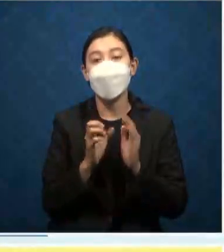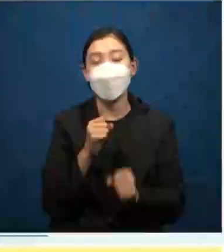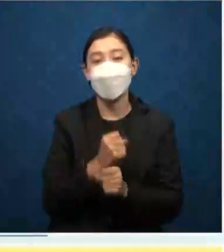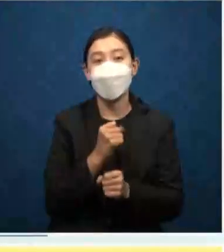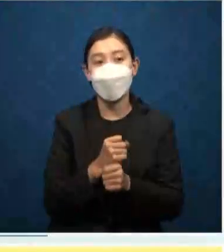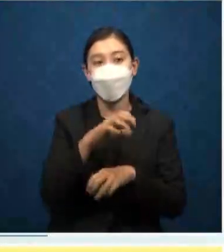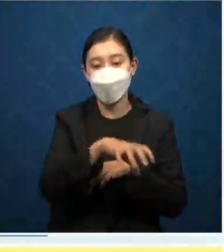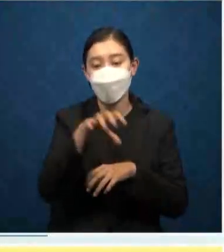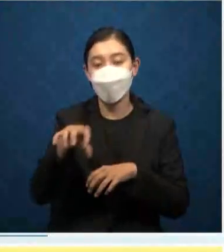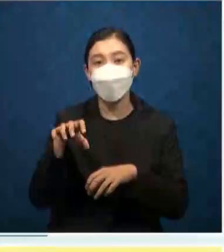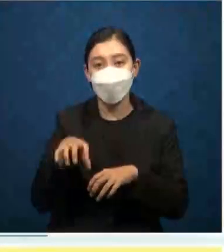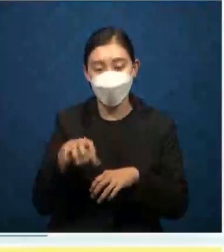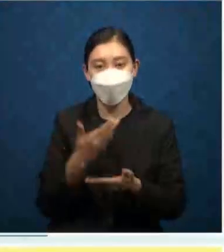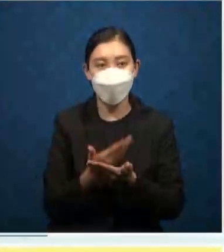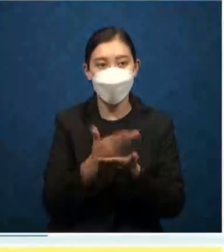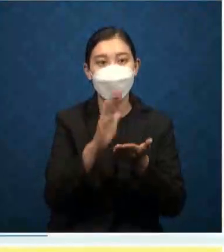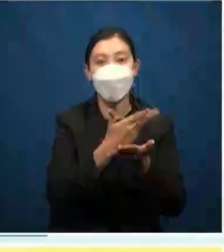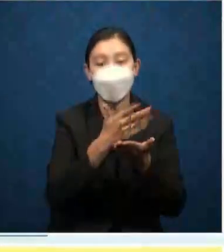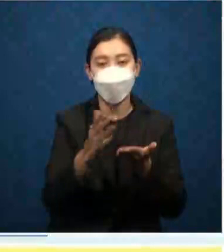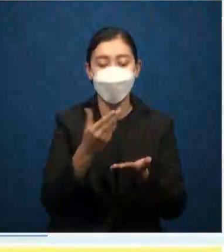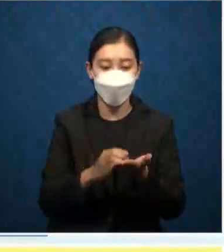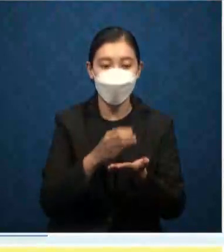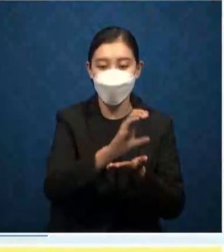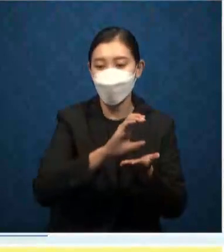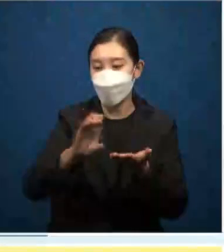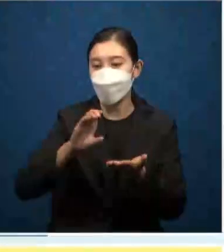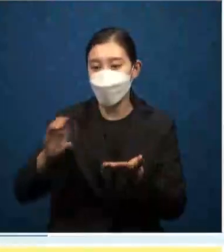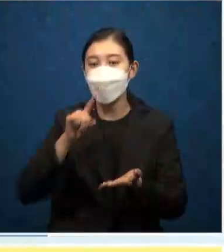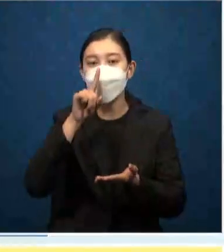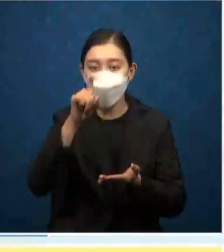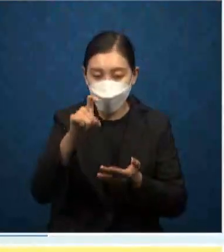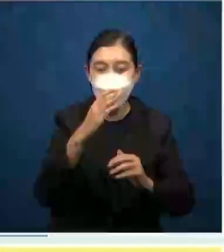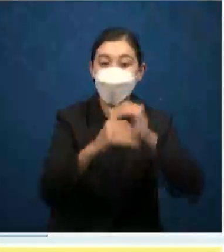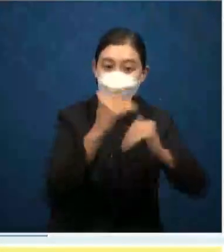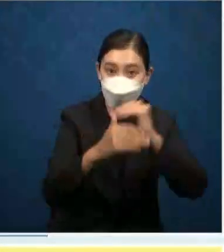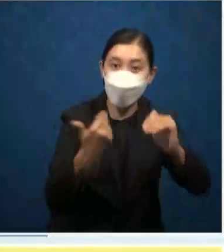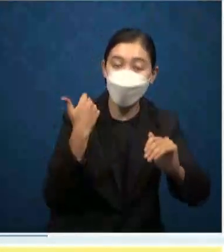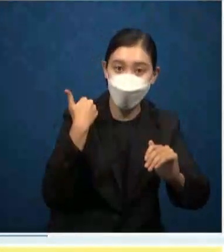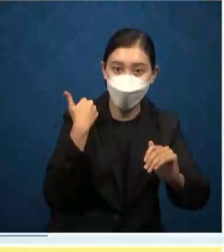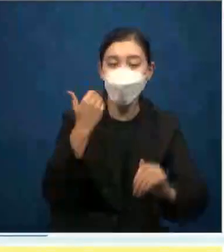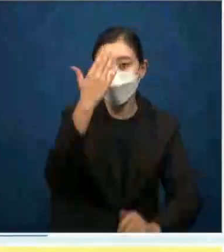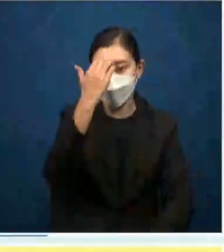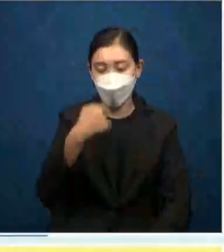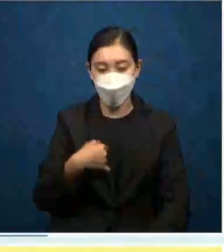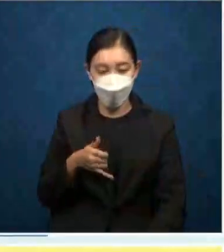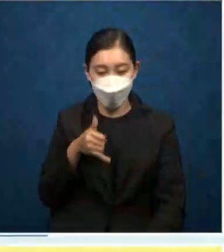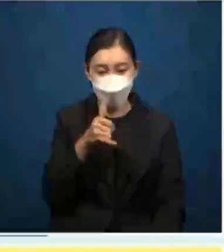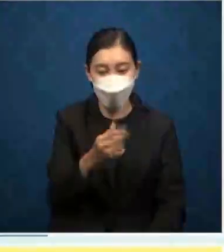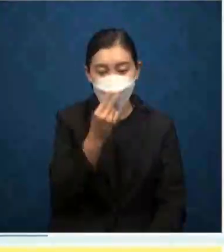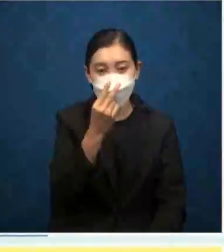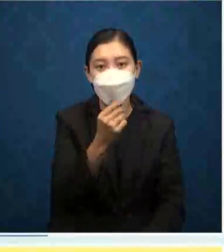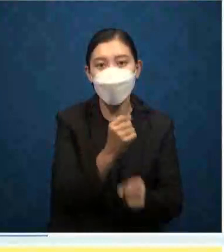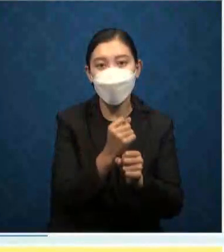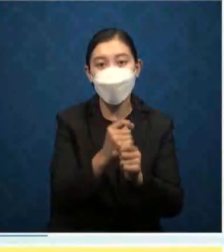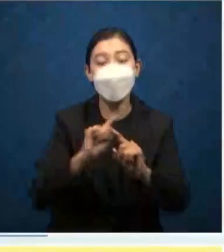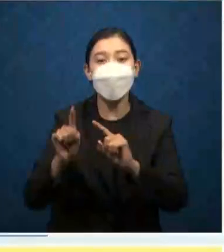งินกันไปเรียบร้อยบูรณาการกันจริงแค่ไหนจากที่เราได้ลงไปติดตามงานในพื้นที่ต่างหน่วยงาน